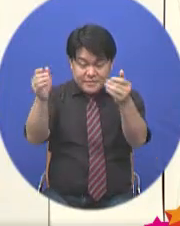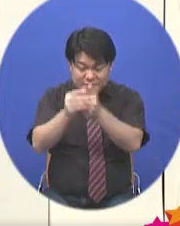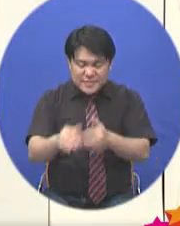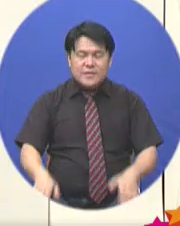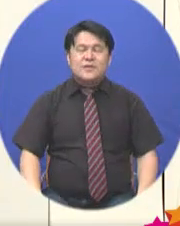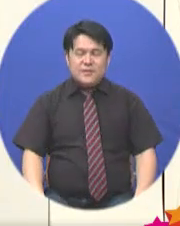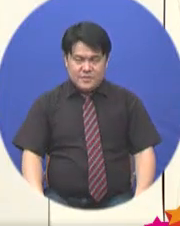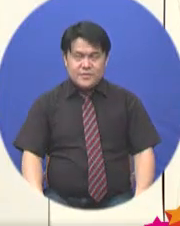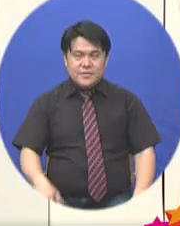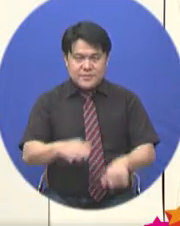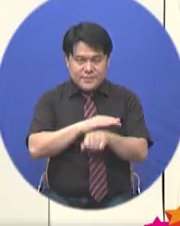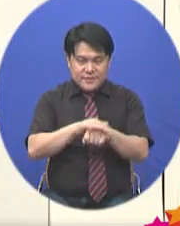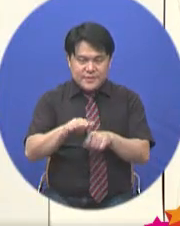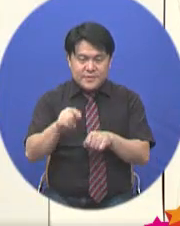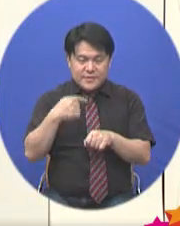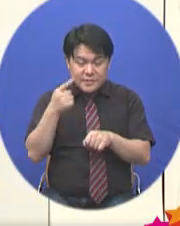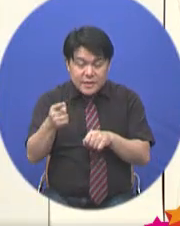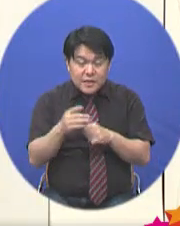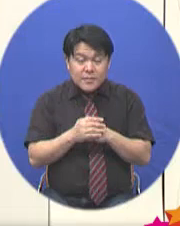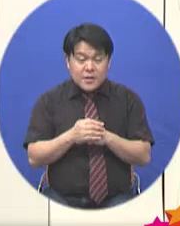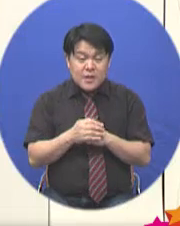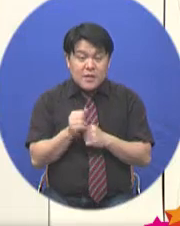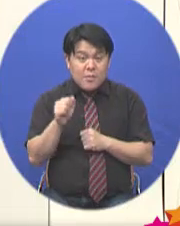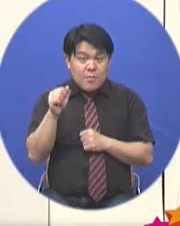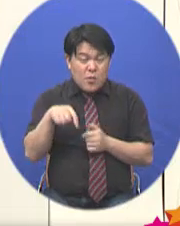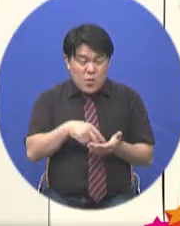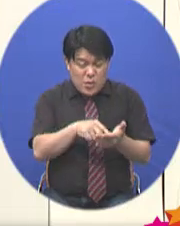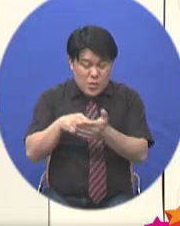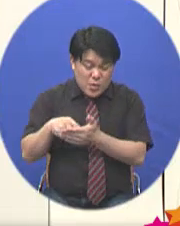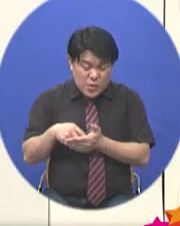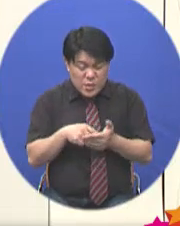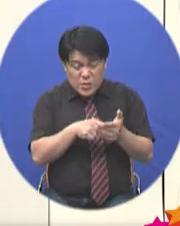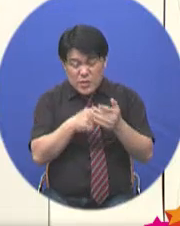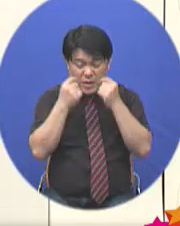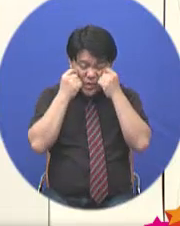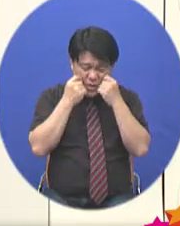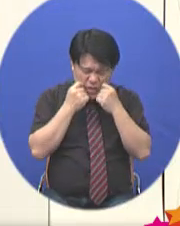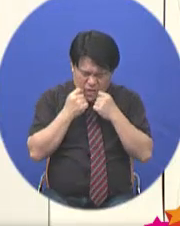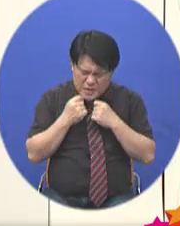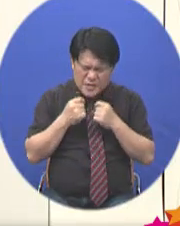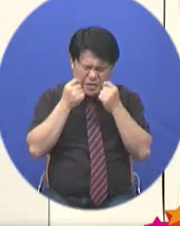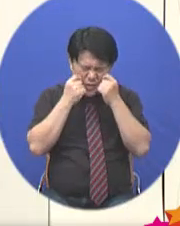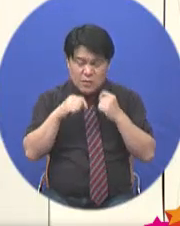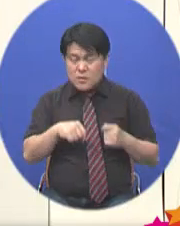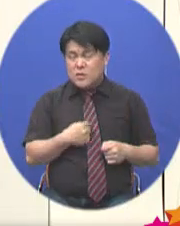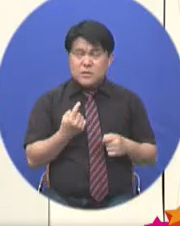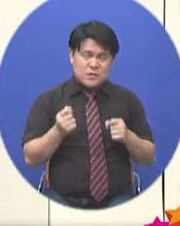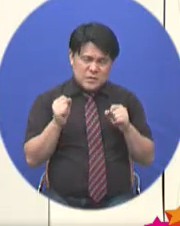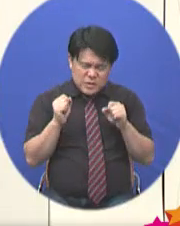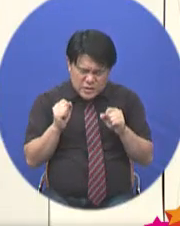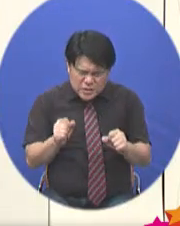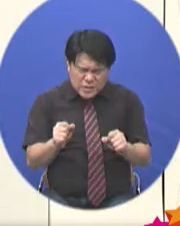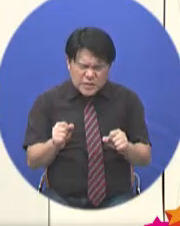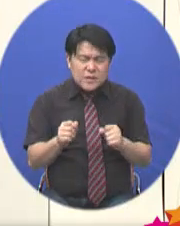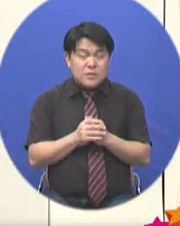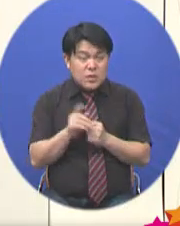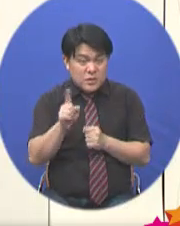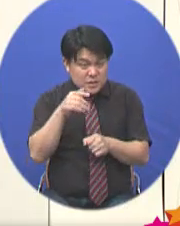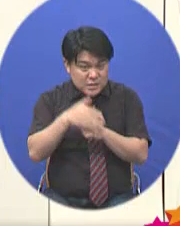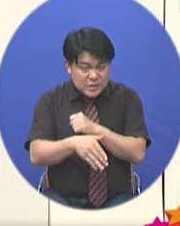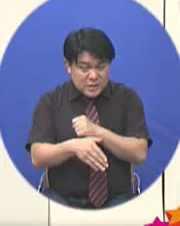네. 가사 음악을 듣고 외로이 흐느끼며 혼자 서